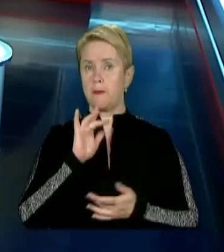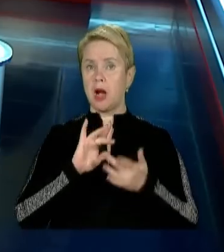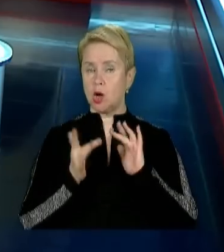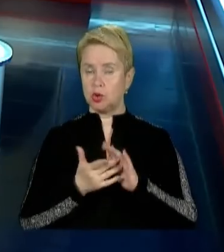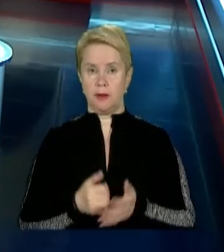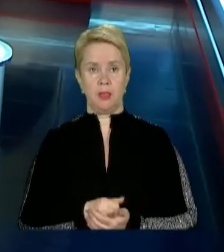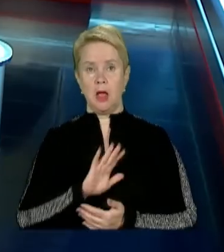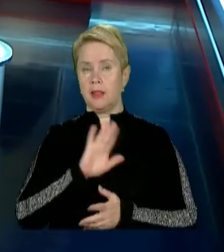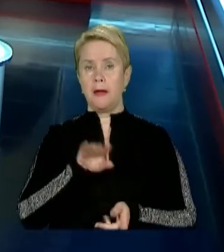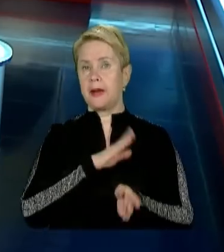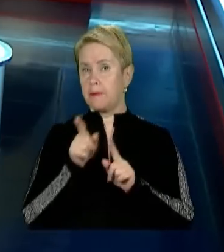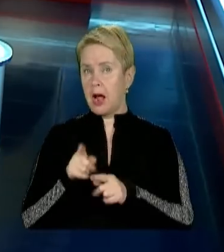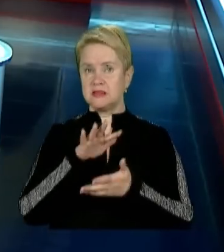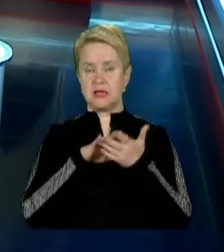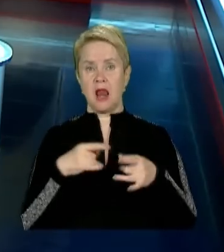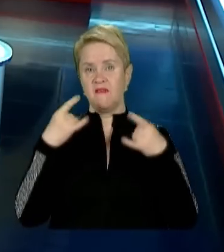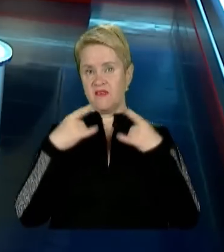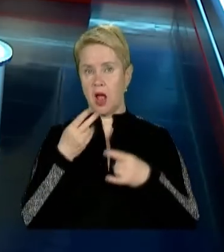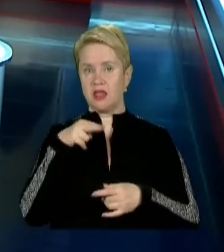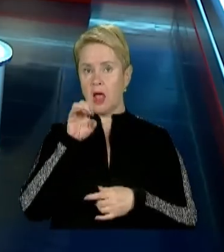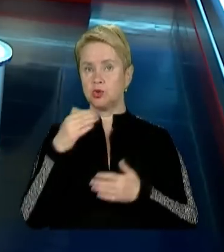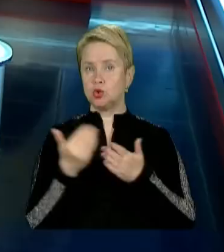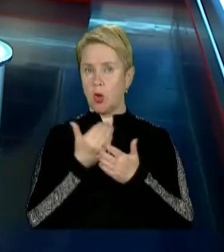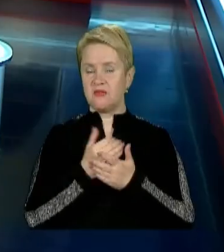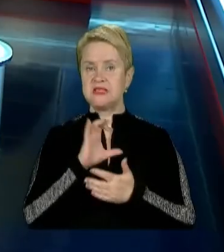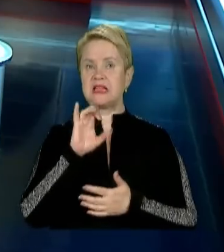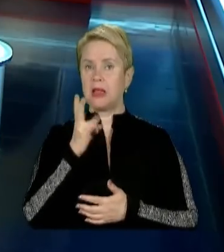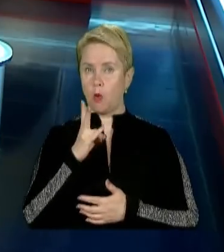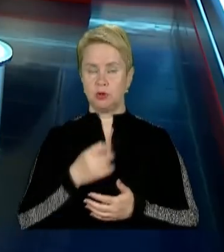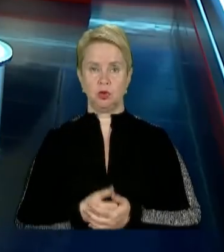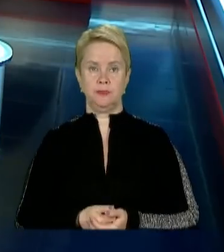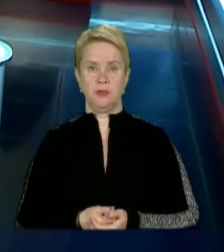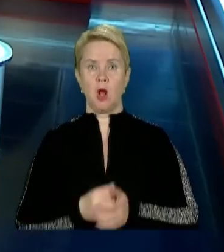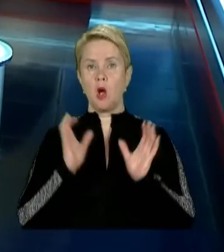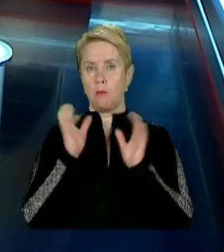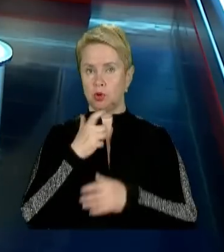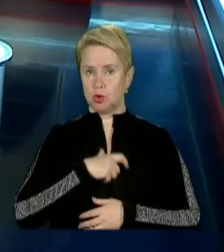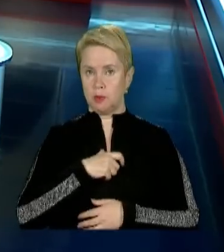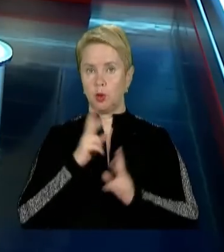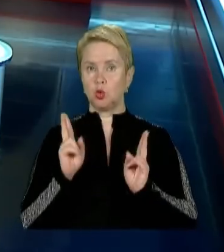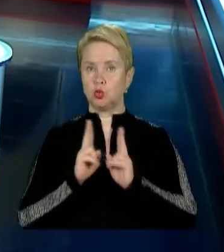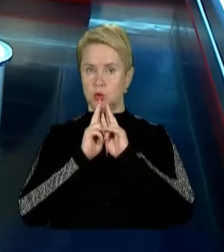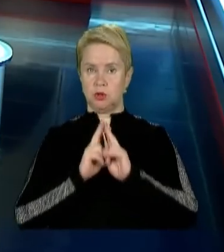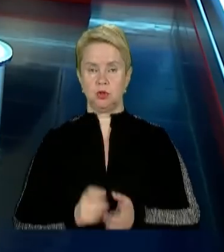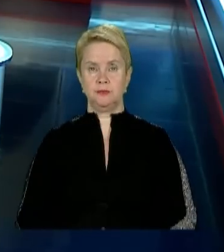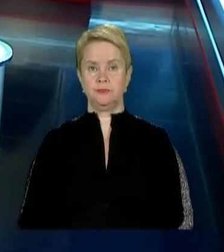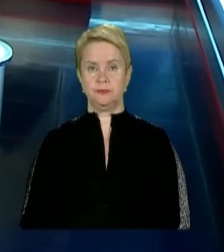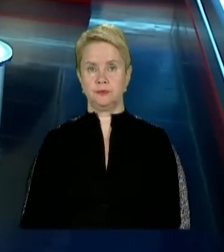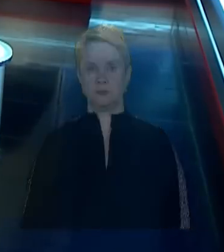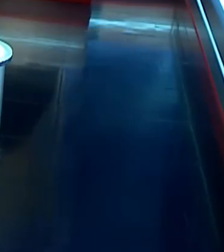мережами. Не перемикайтесь, далі в ефірі дайджест новин з Нікопольщини. Бережіть себе і до зустрічі!